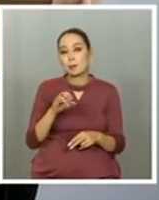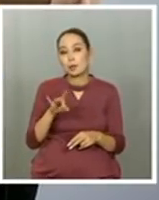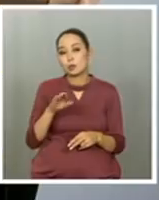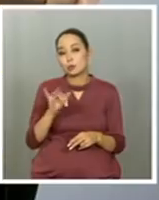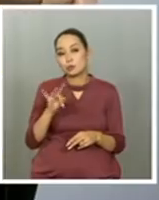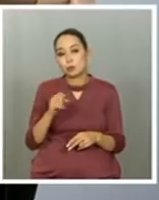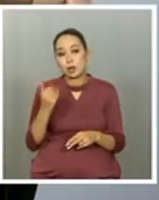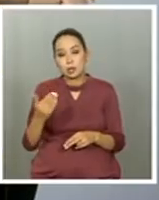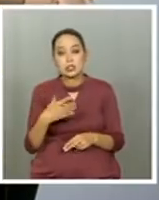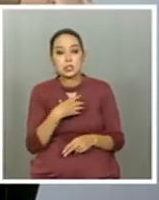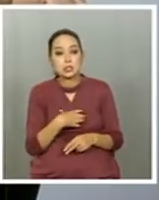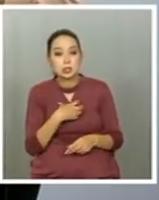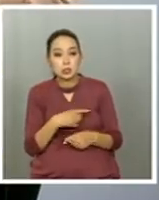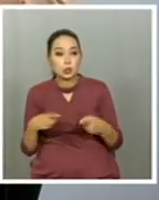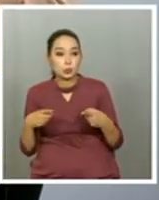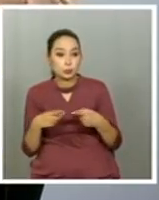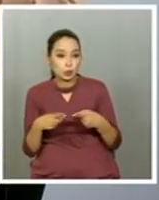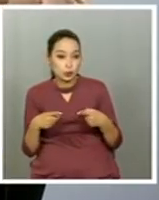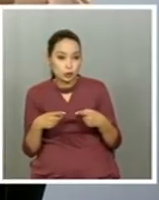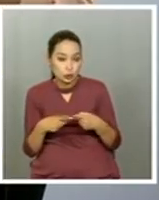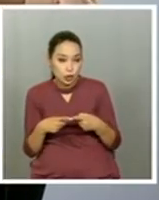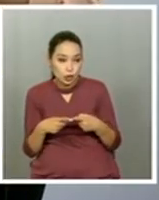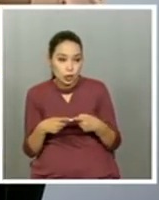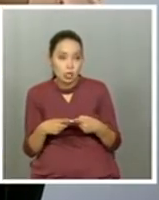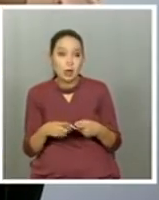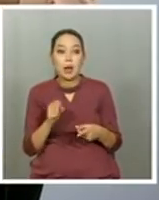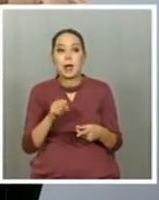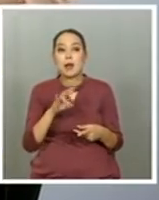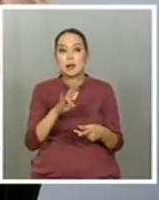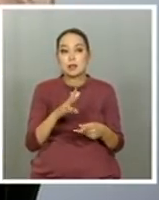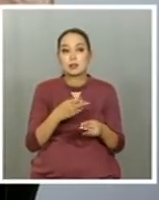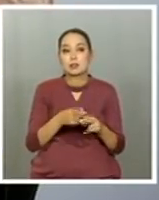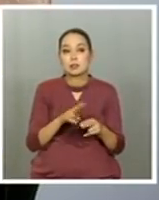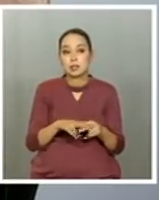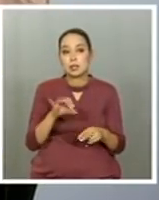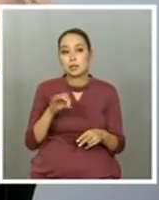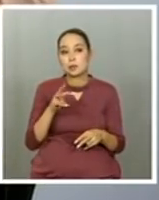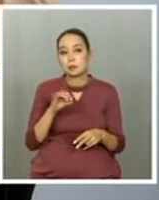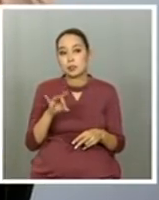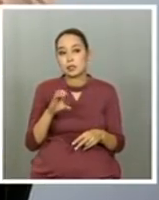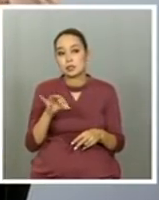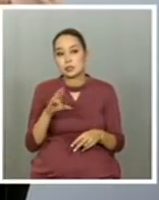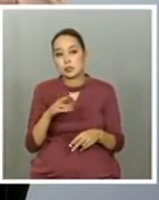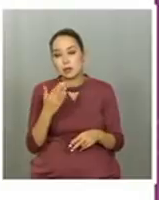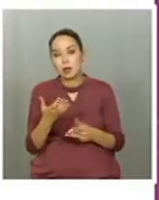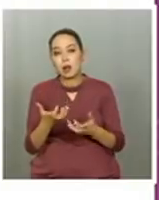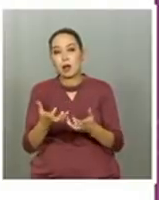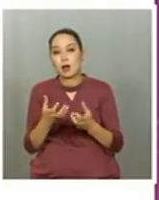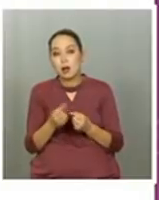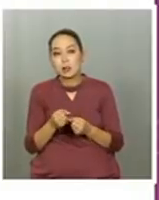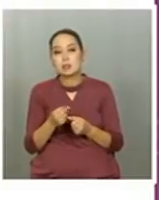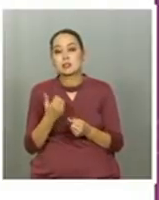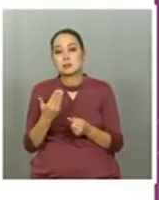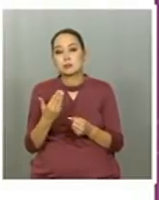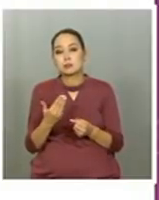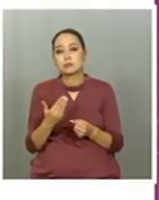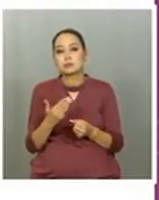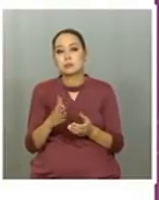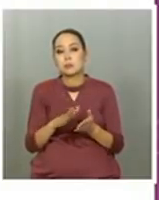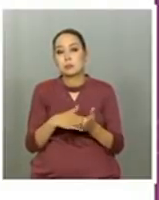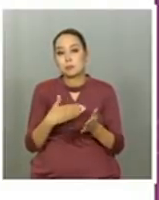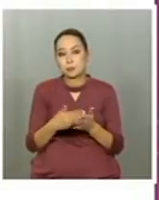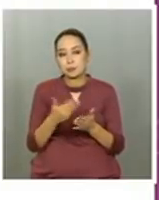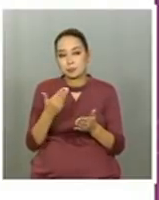апертураның негізгі бұрышы, ал N деп отырғанымыз бұндағы алынған нысандағы эмерсиялық майдың